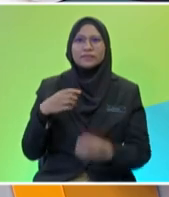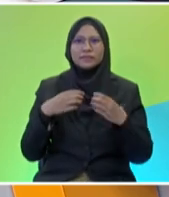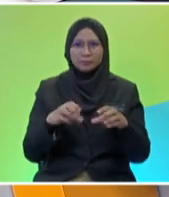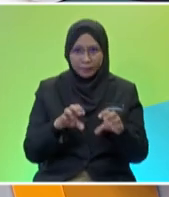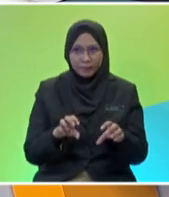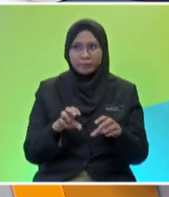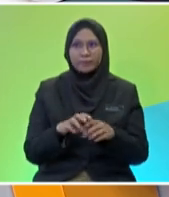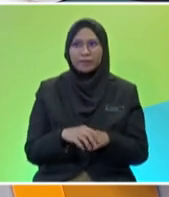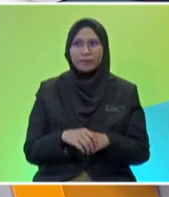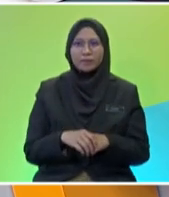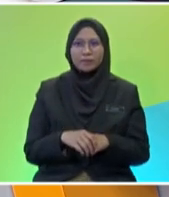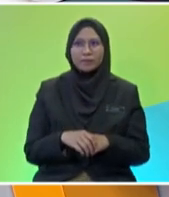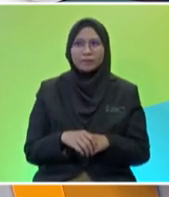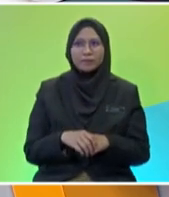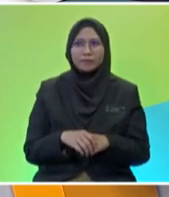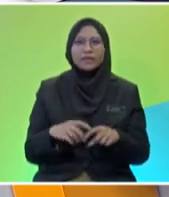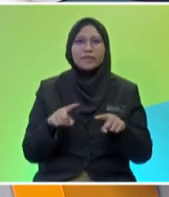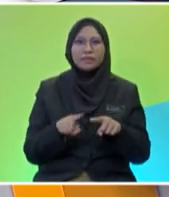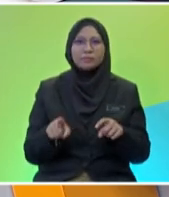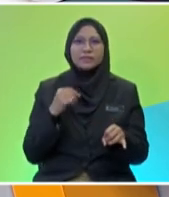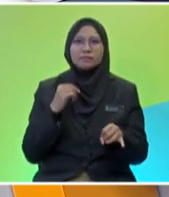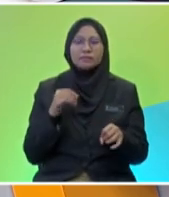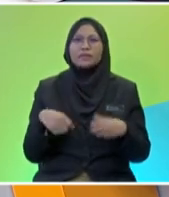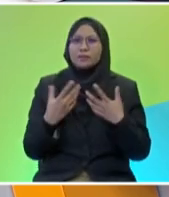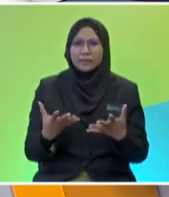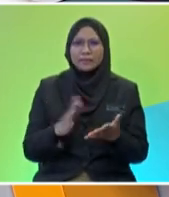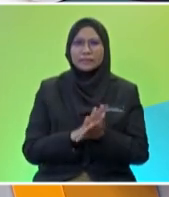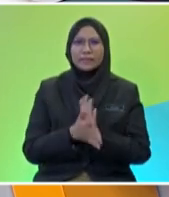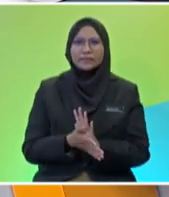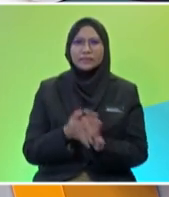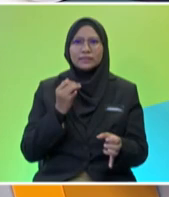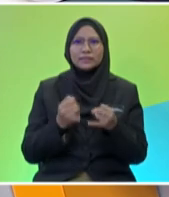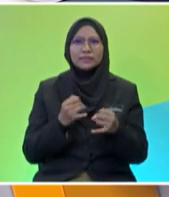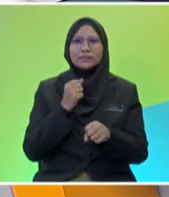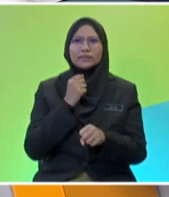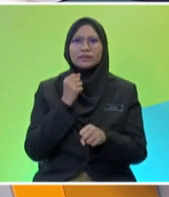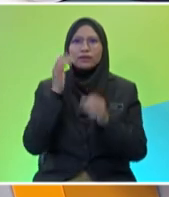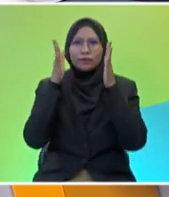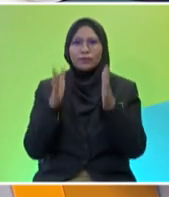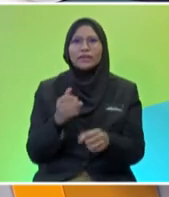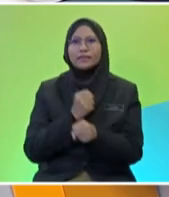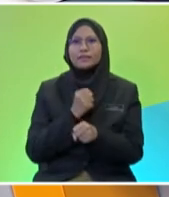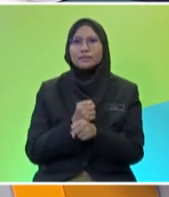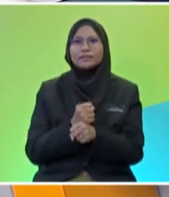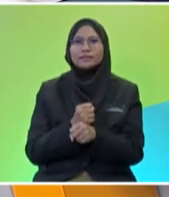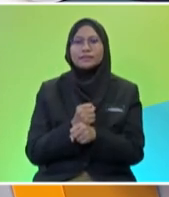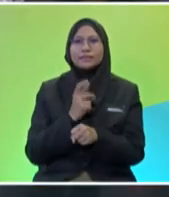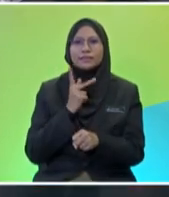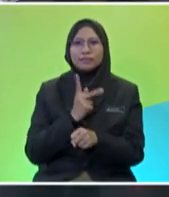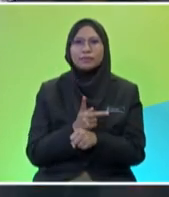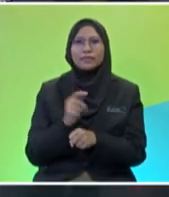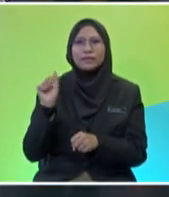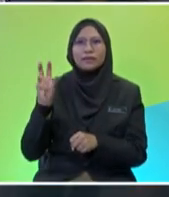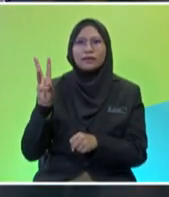terjadi sekiranya agensi punya mata Allah ini tidak melakukan tugas mereka dengan efisien Ah ya